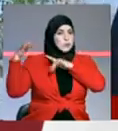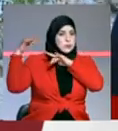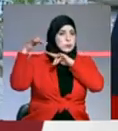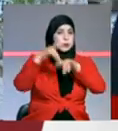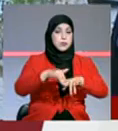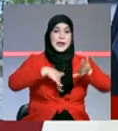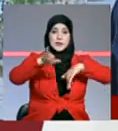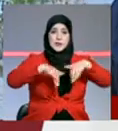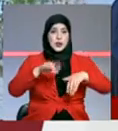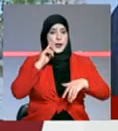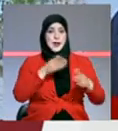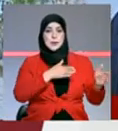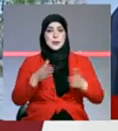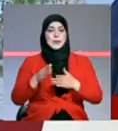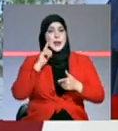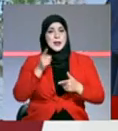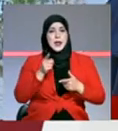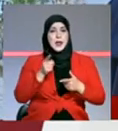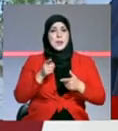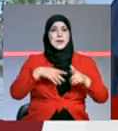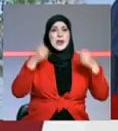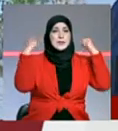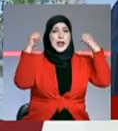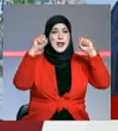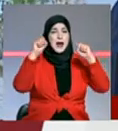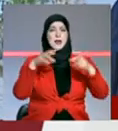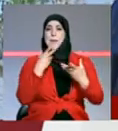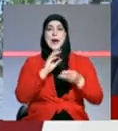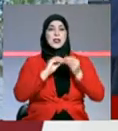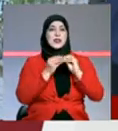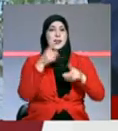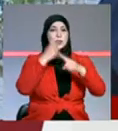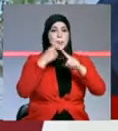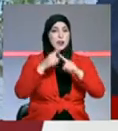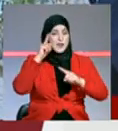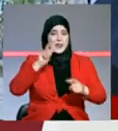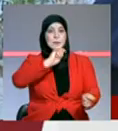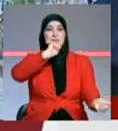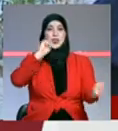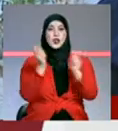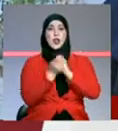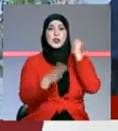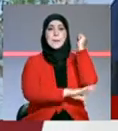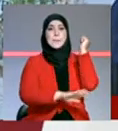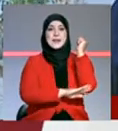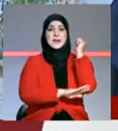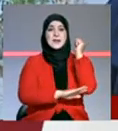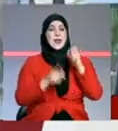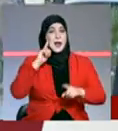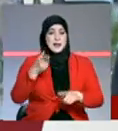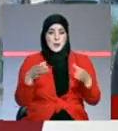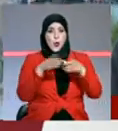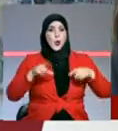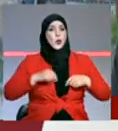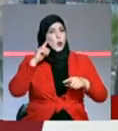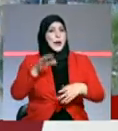التظاهر بكثر برشا وأصبح بلا معنى، وبالتالي يجب تغيير جذري في توجهات هذه الحكومة.